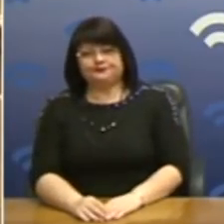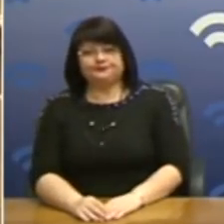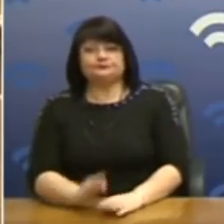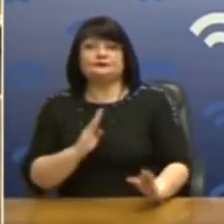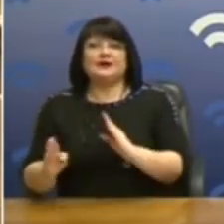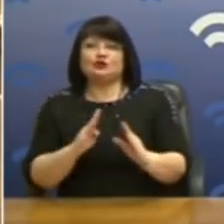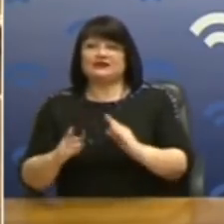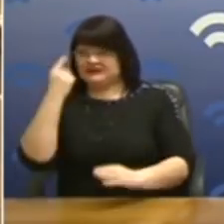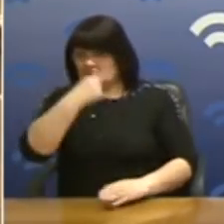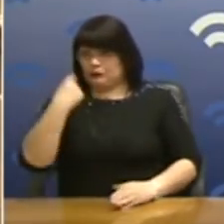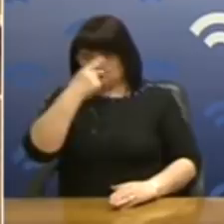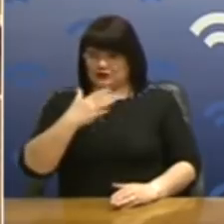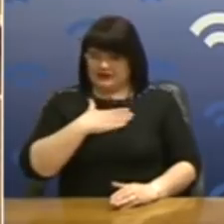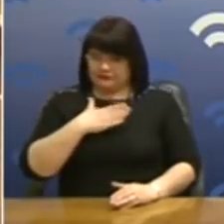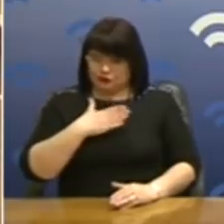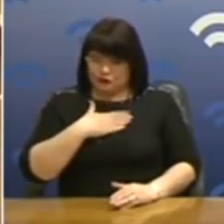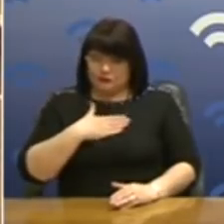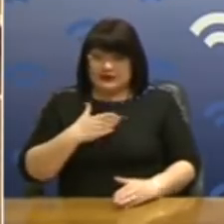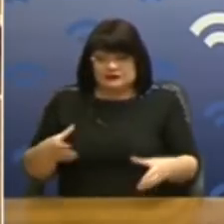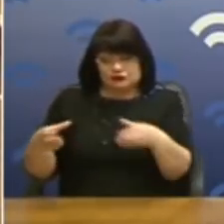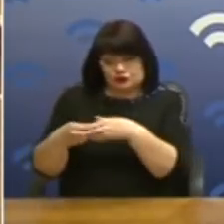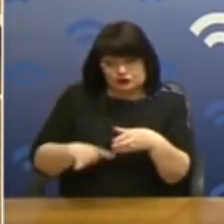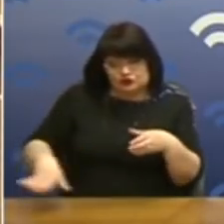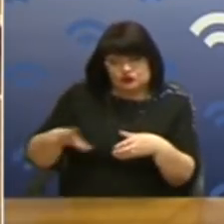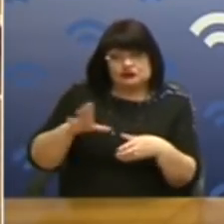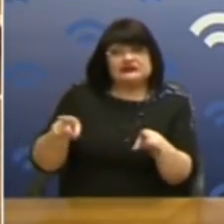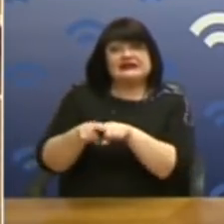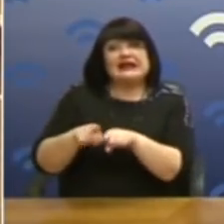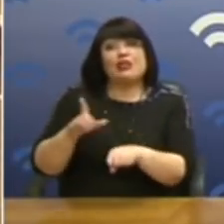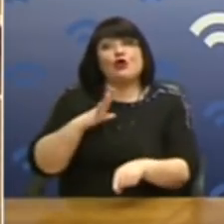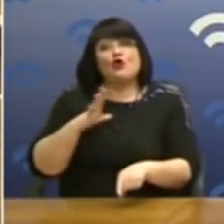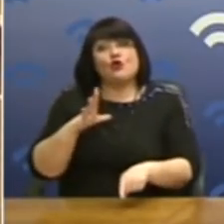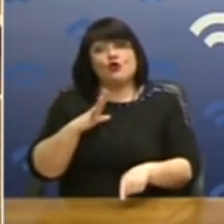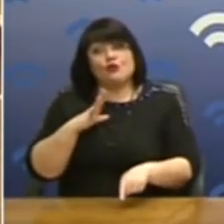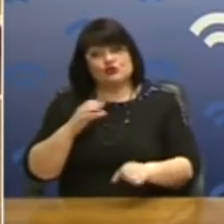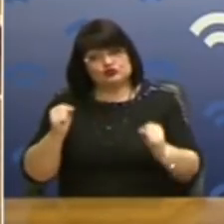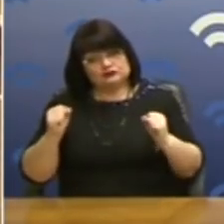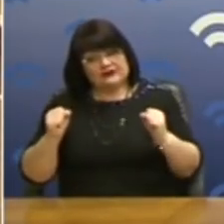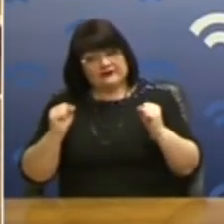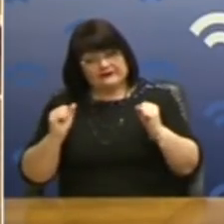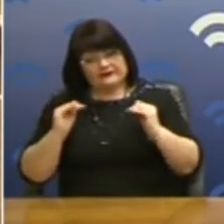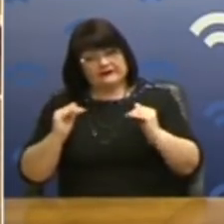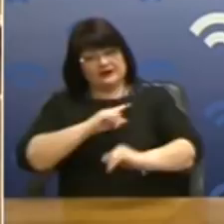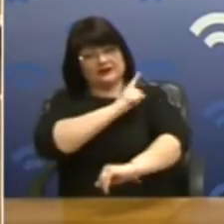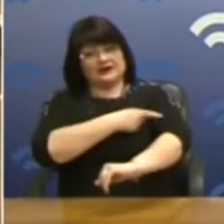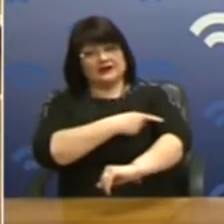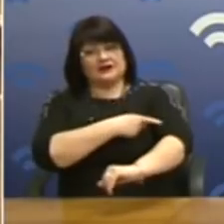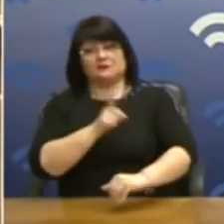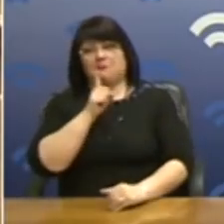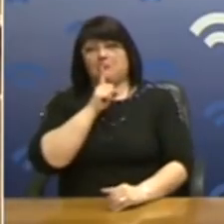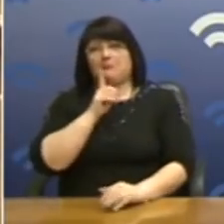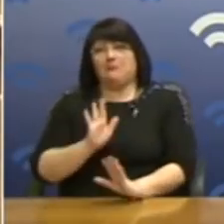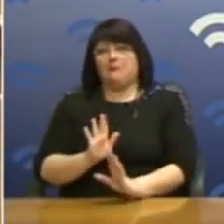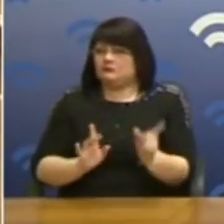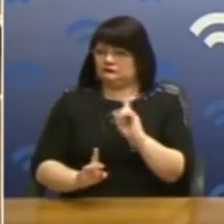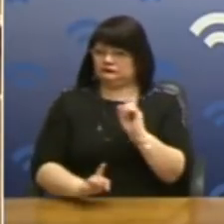Προστατεύουμε τους εαυτούς μας, τους γύρω συνανθρώπους μας, για να μείνουμε δυνατοί, δεν μένουμε όμως σιωπηλοί.